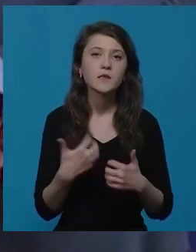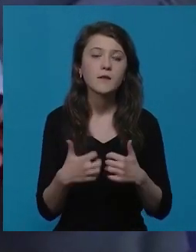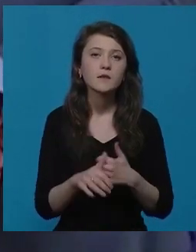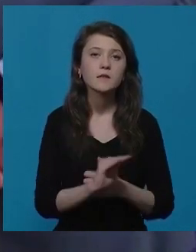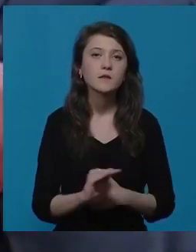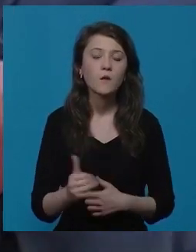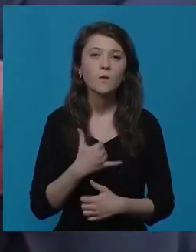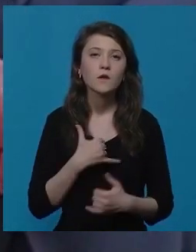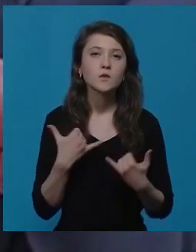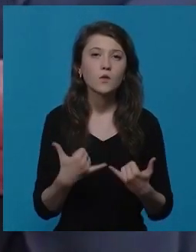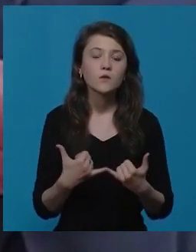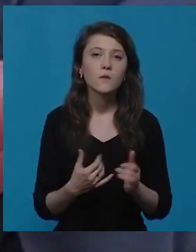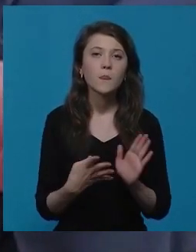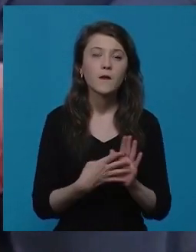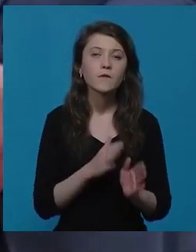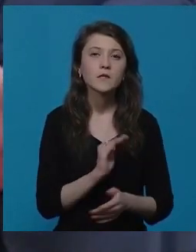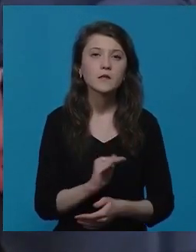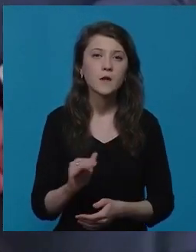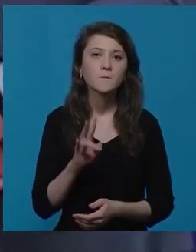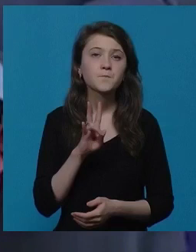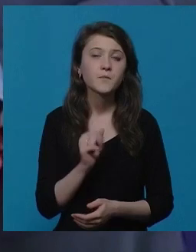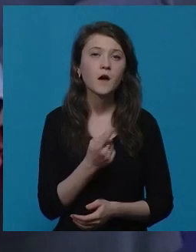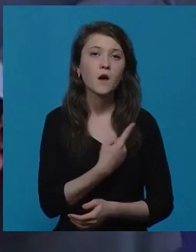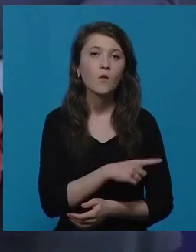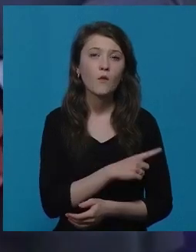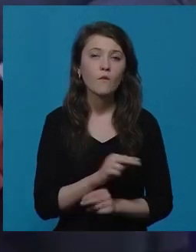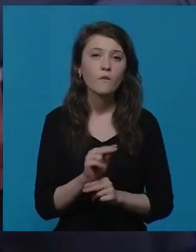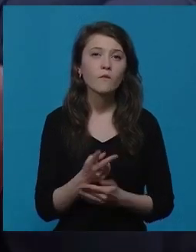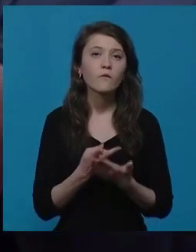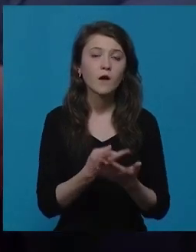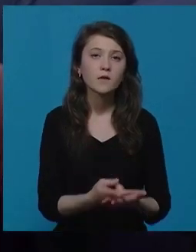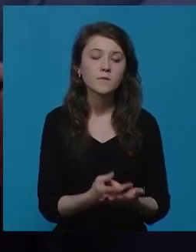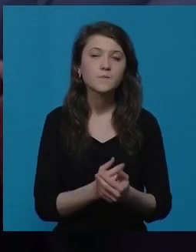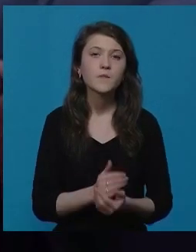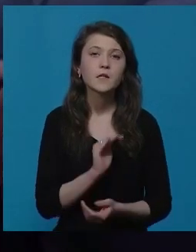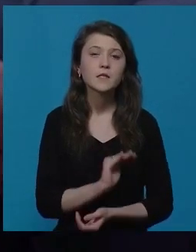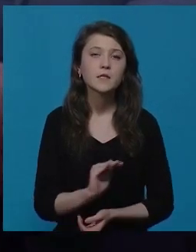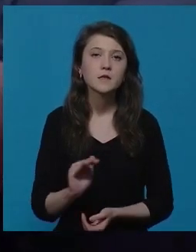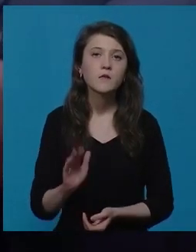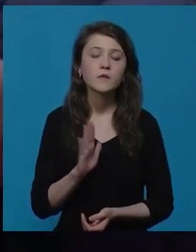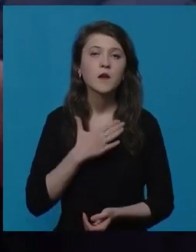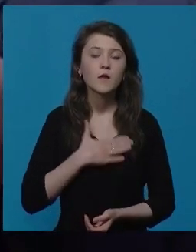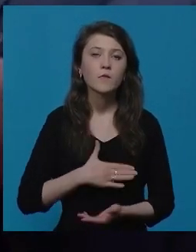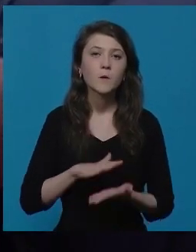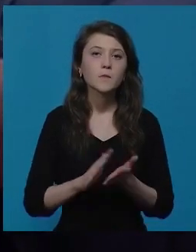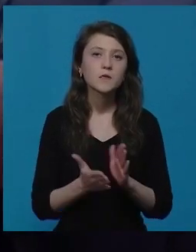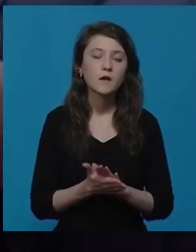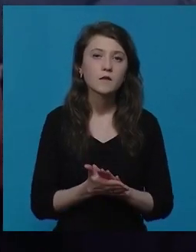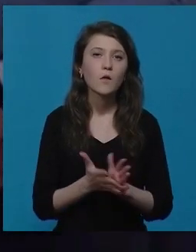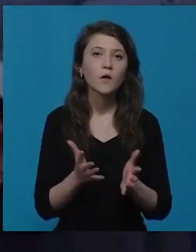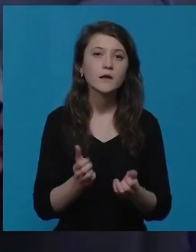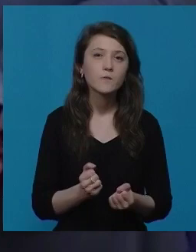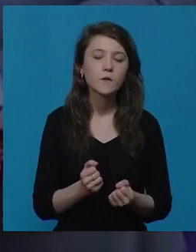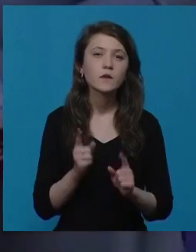сьогодні 9 дітей на стаціональному лікуванні. Діти в задовільному стані отримують